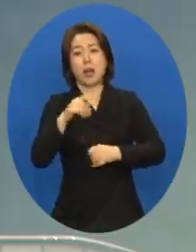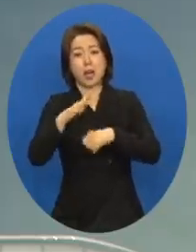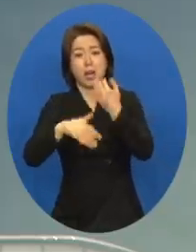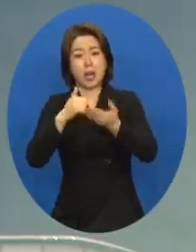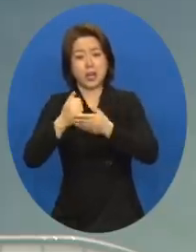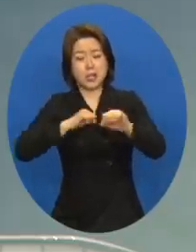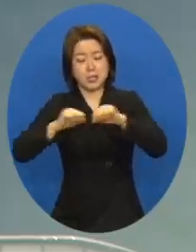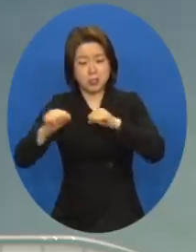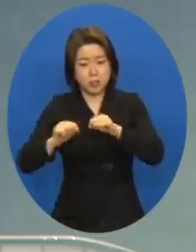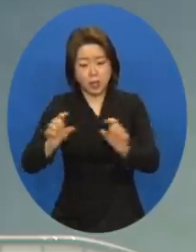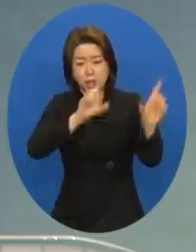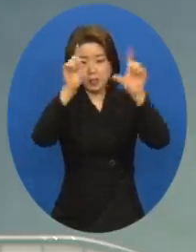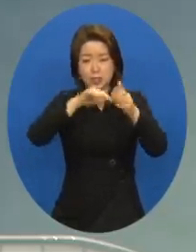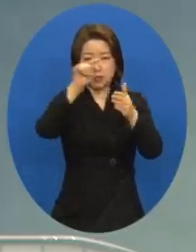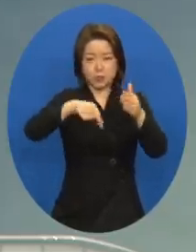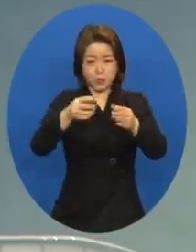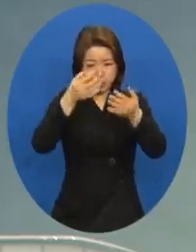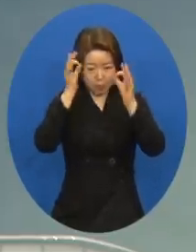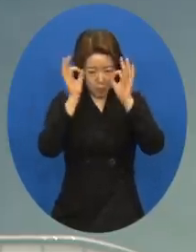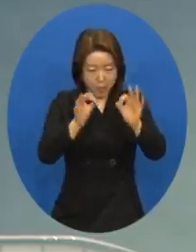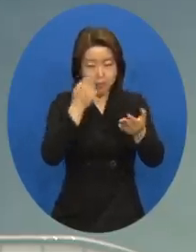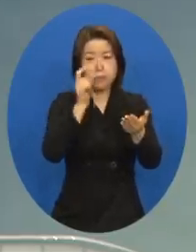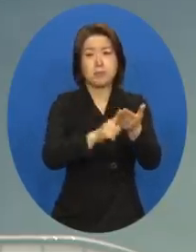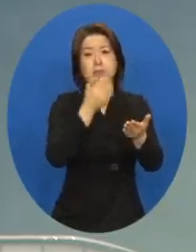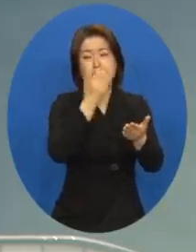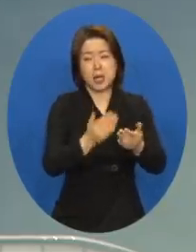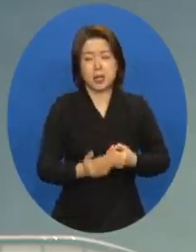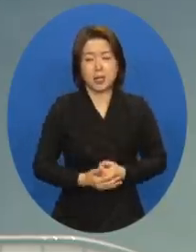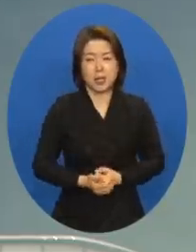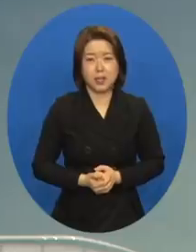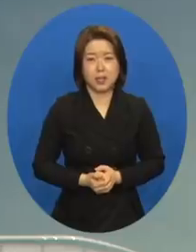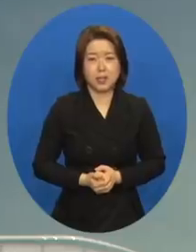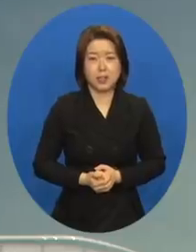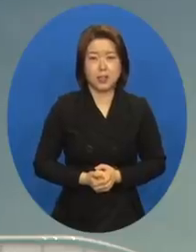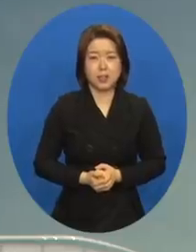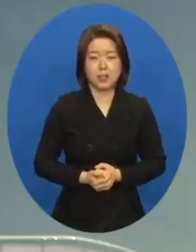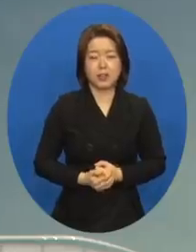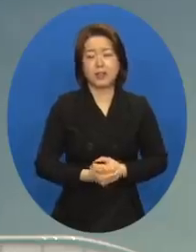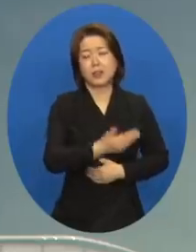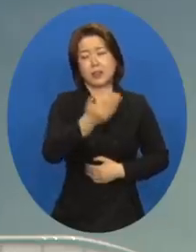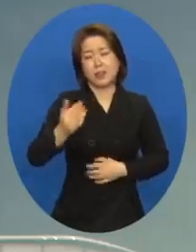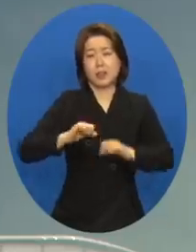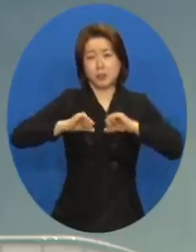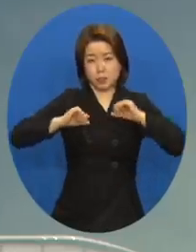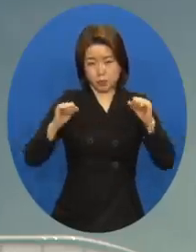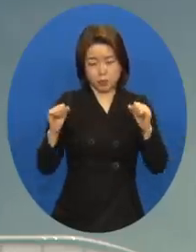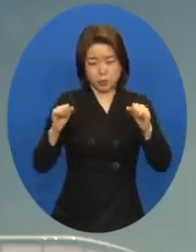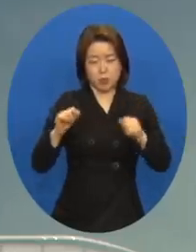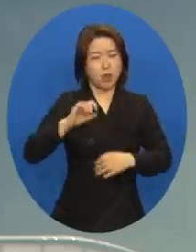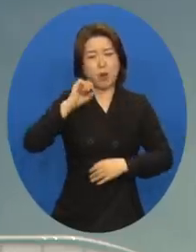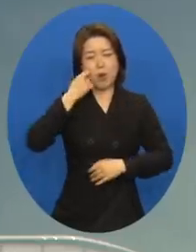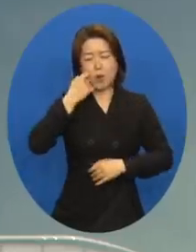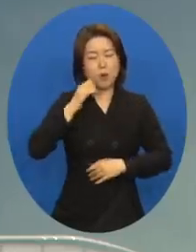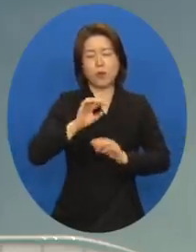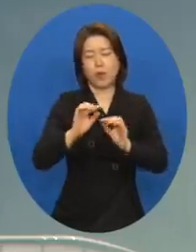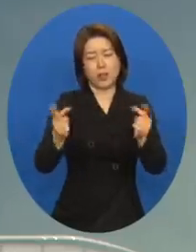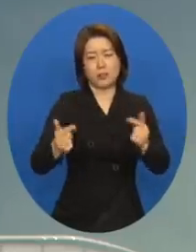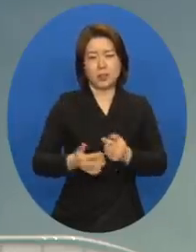삶 속에서 경험한 겁니다. 여러분, 순종 어려운 삶